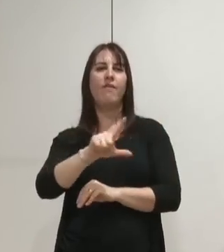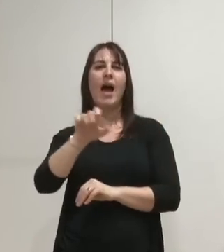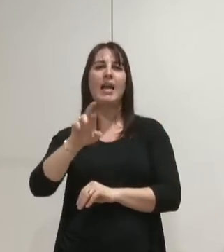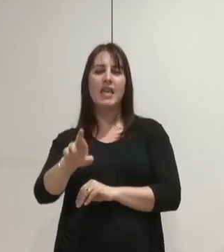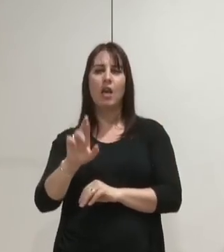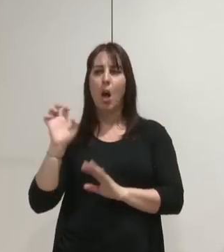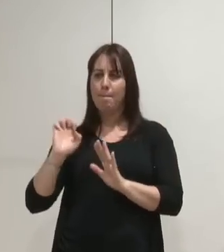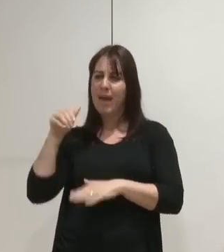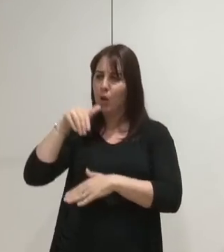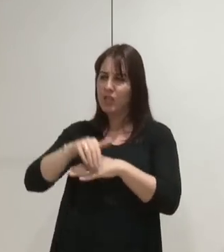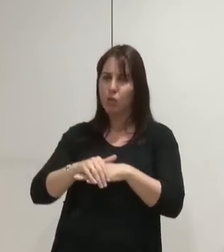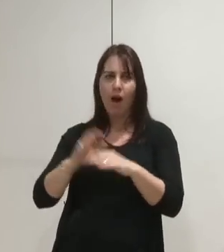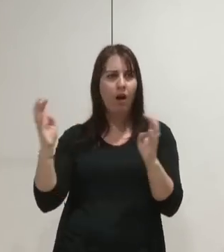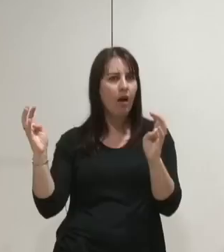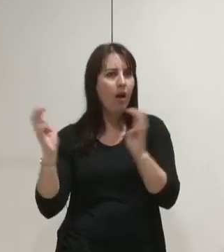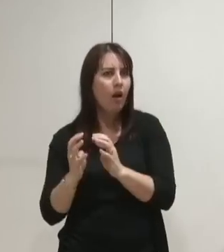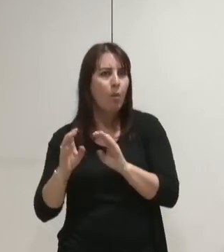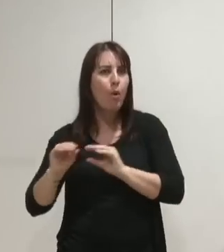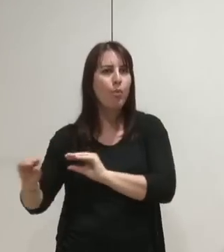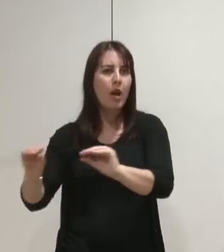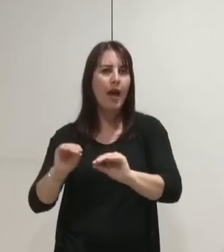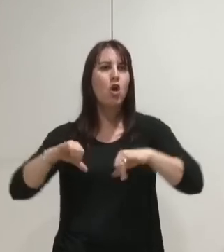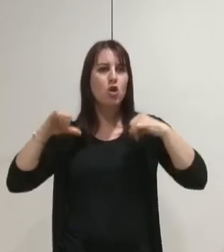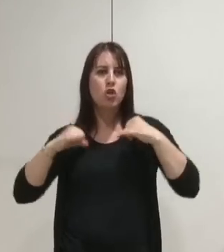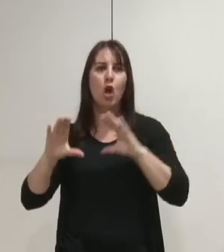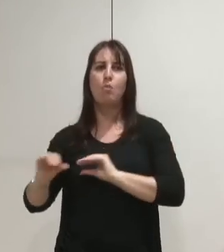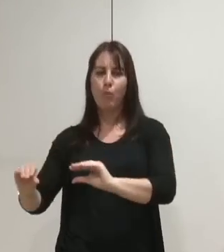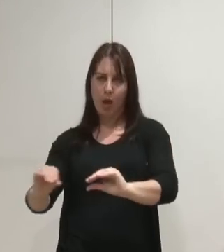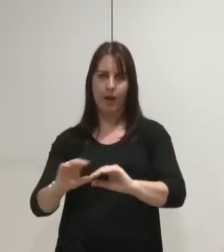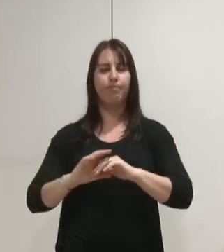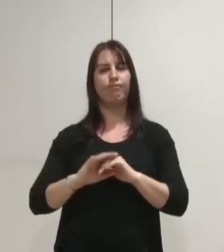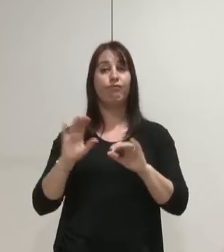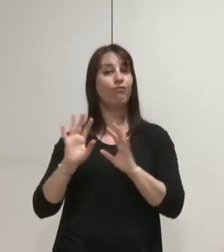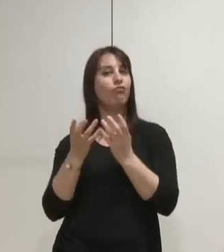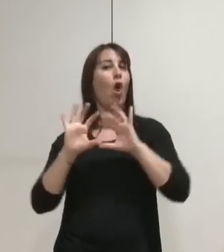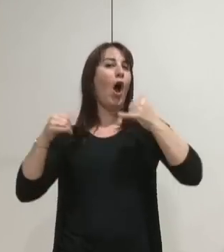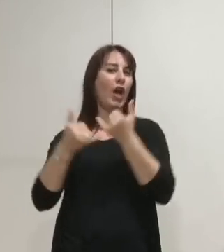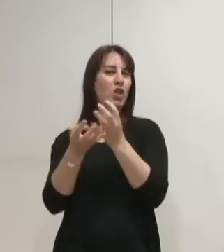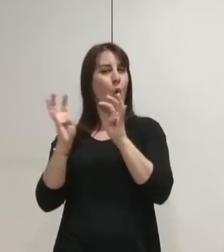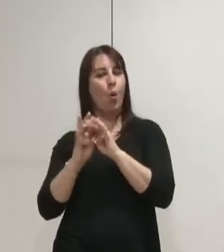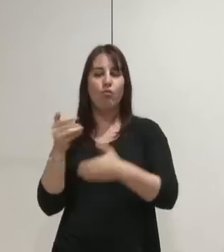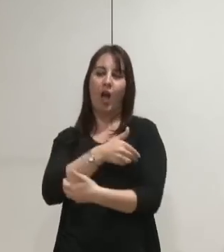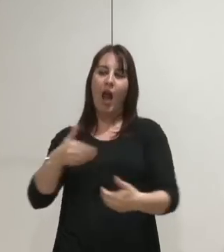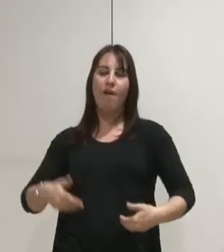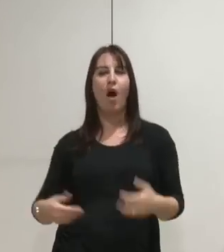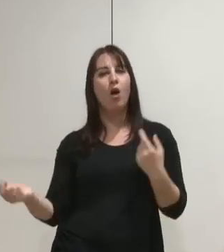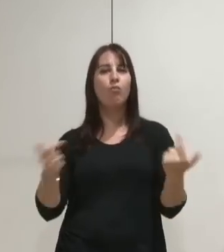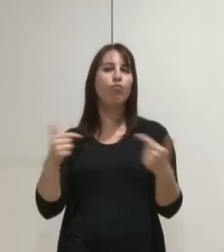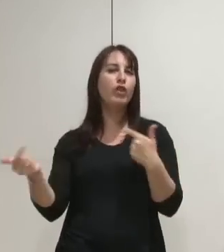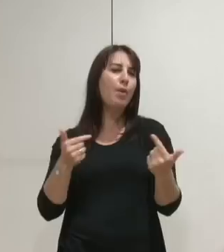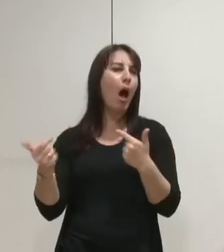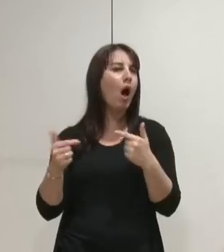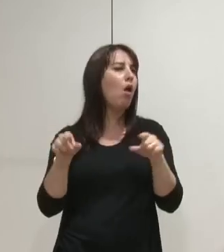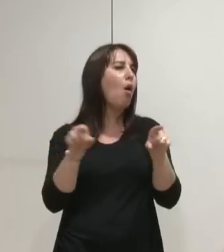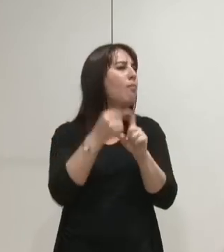donc là pour le coup ça fait voyager tout le monde on a l'habitude au cours de ces réunions de terminer souvent par des espèces de de débats entre nous comme je pense